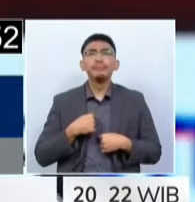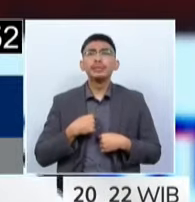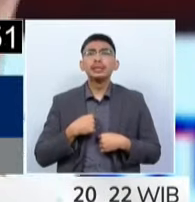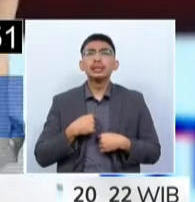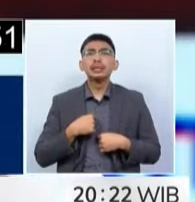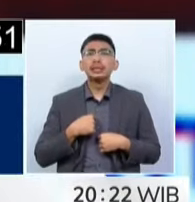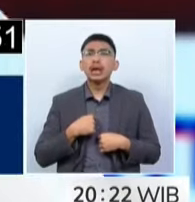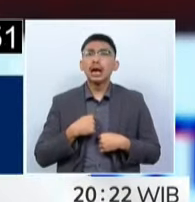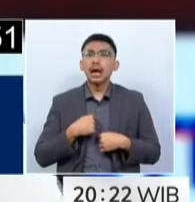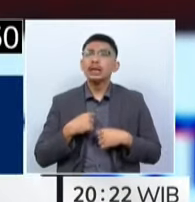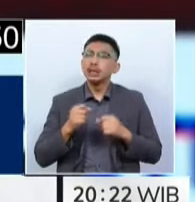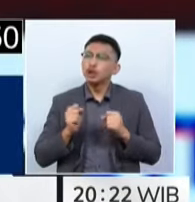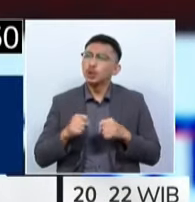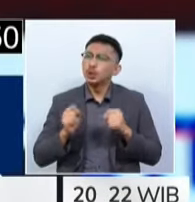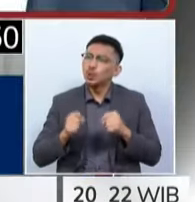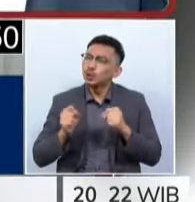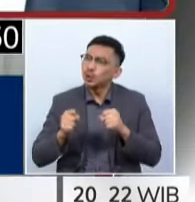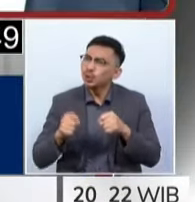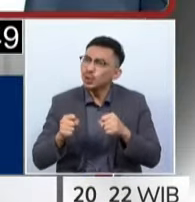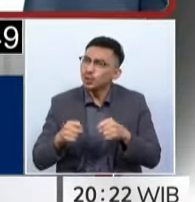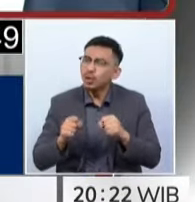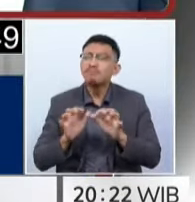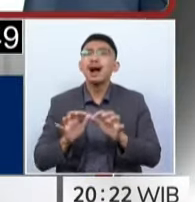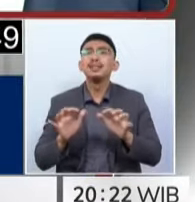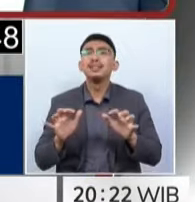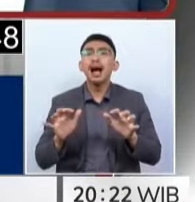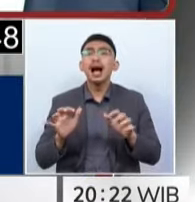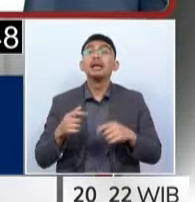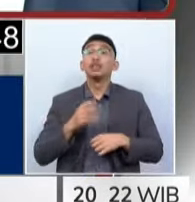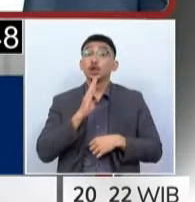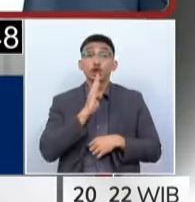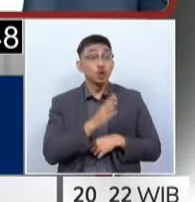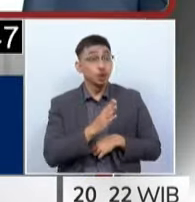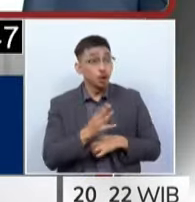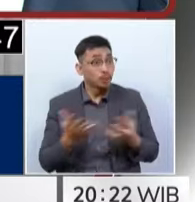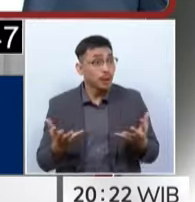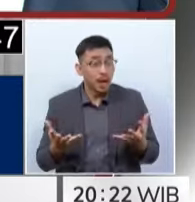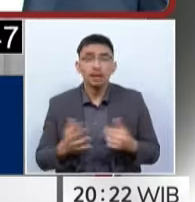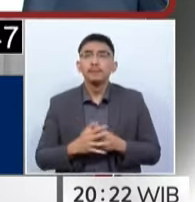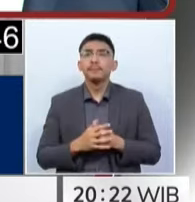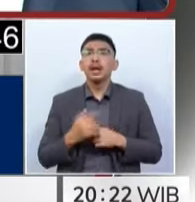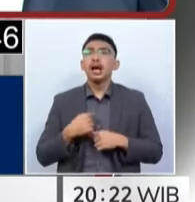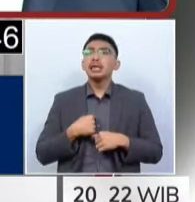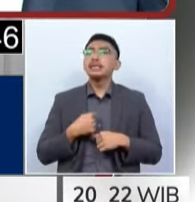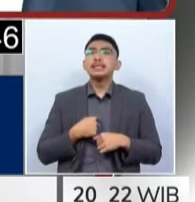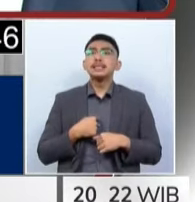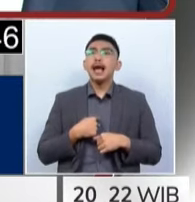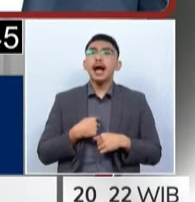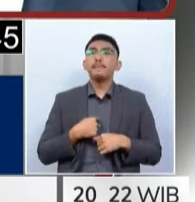sependapat terus aja saya akan bilang Aa Saya bukan orang macam-macam